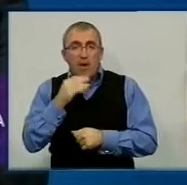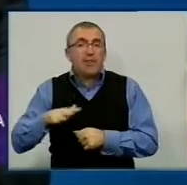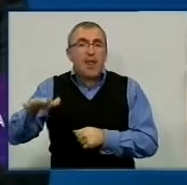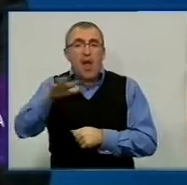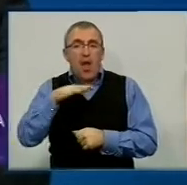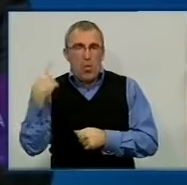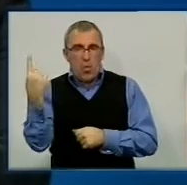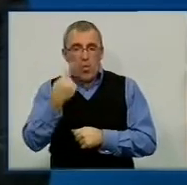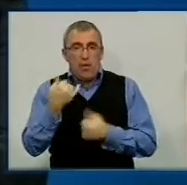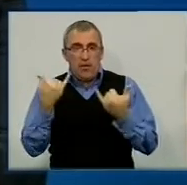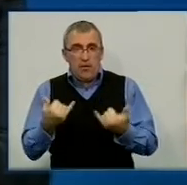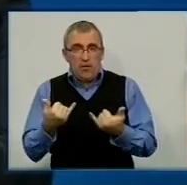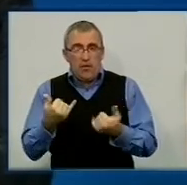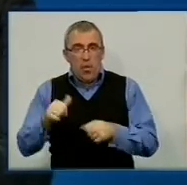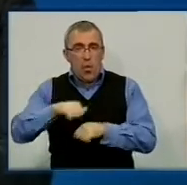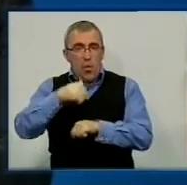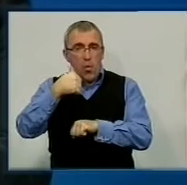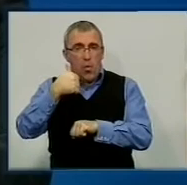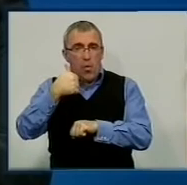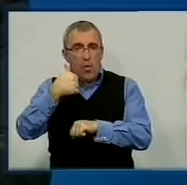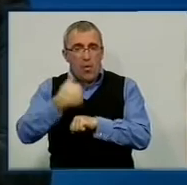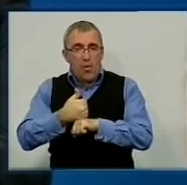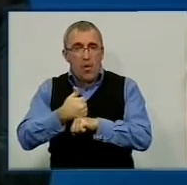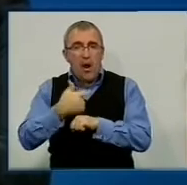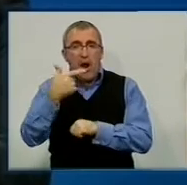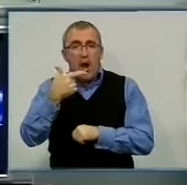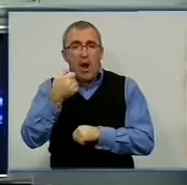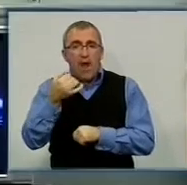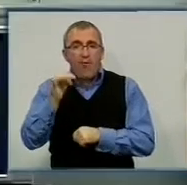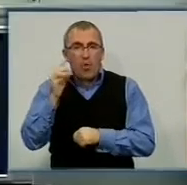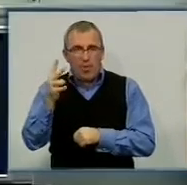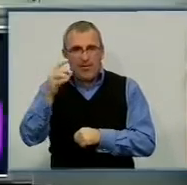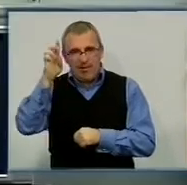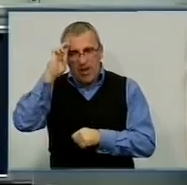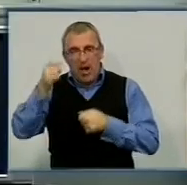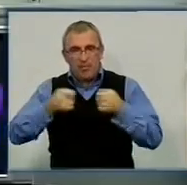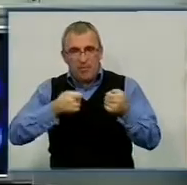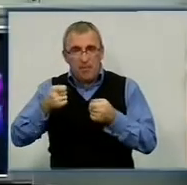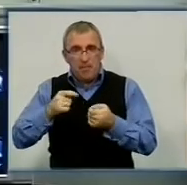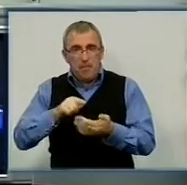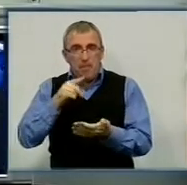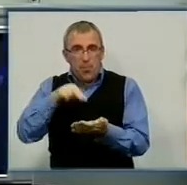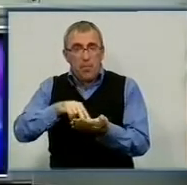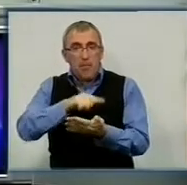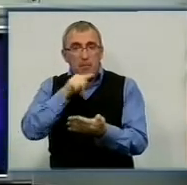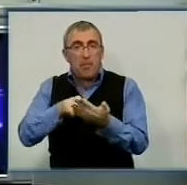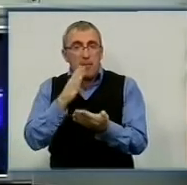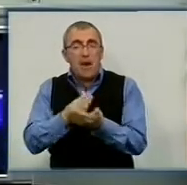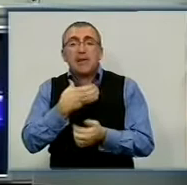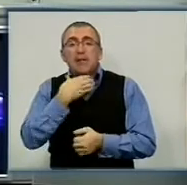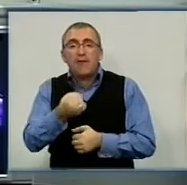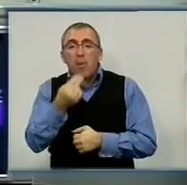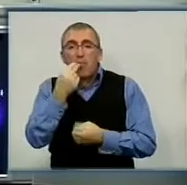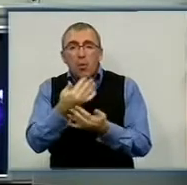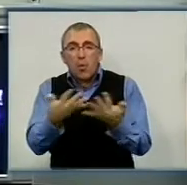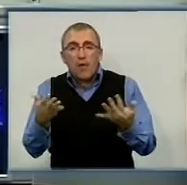області Ну наприклад сьогодні Голова гайвернської Районної Державної Адміністрації поставив питання що вони мають дефіцит продукції яка